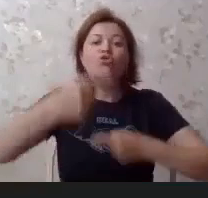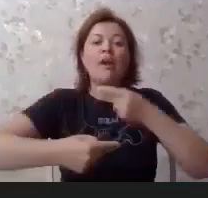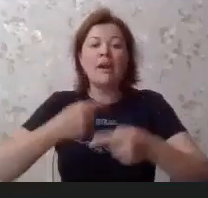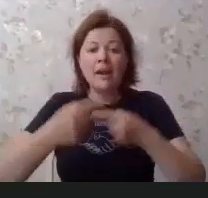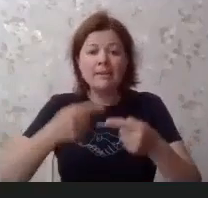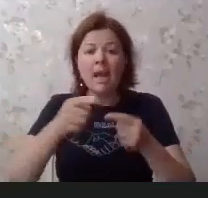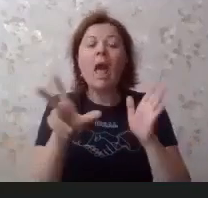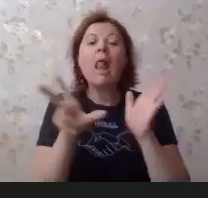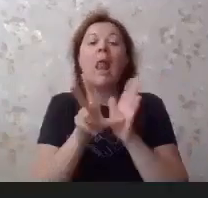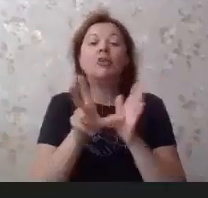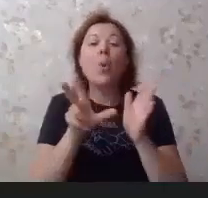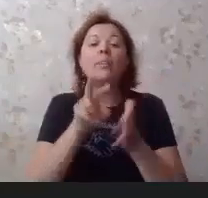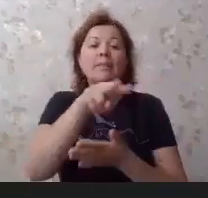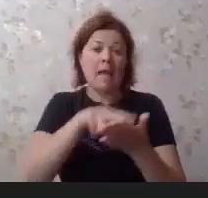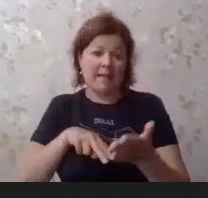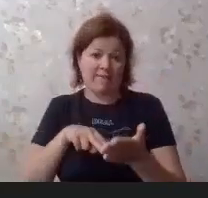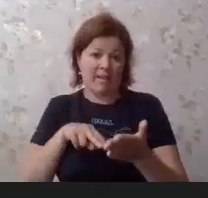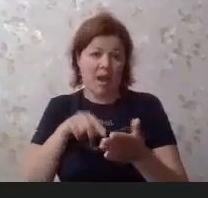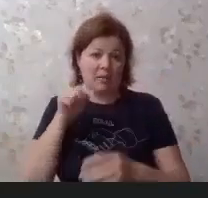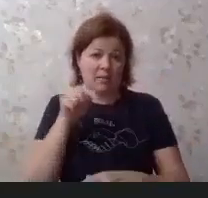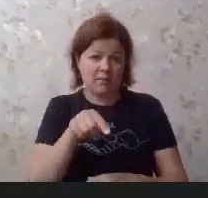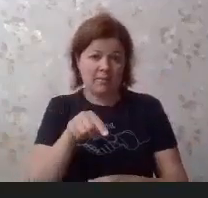электронного сертификата.